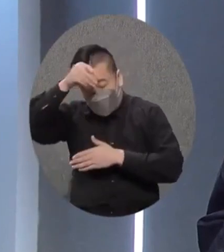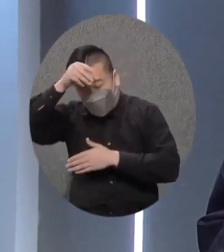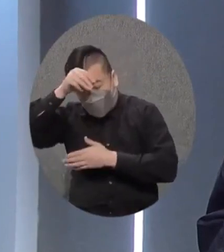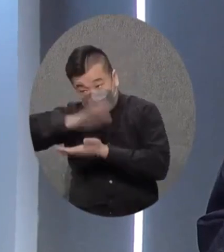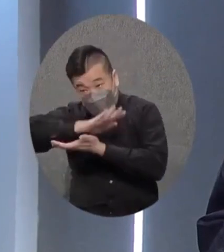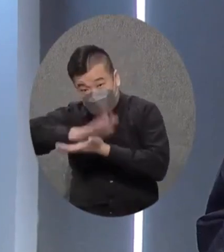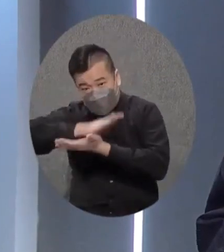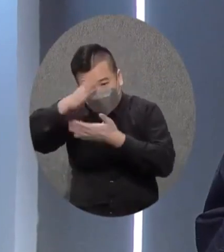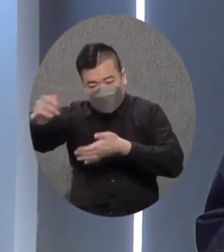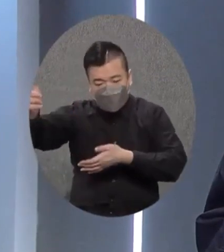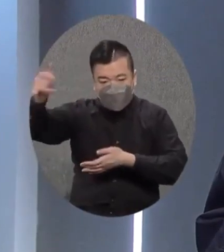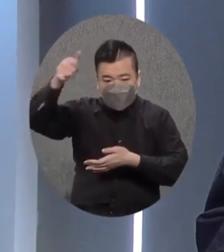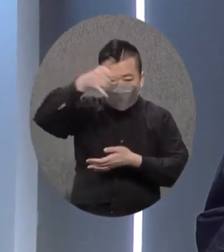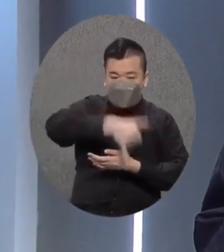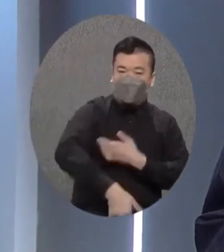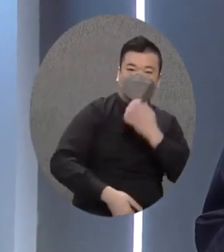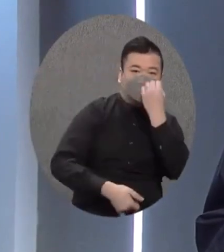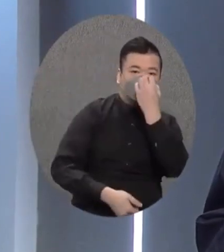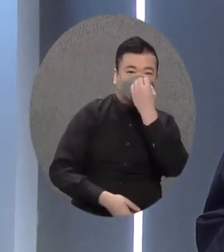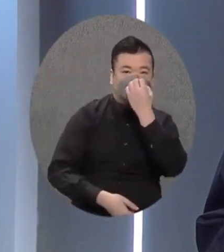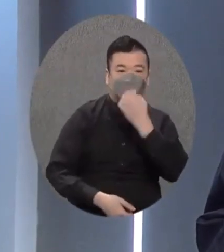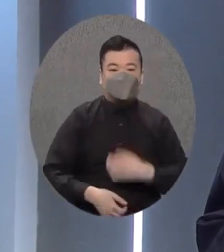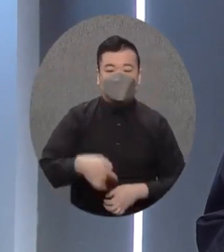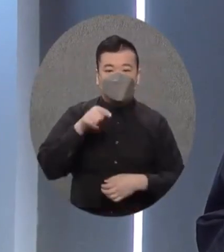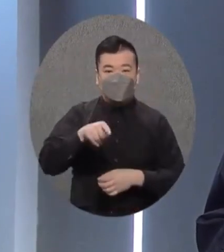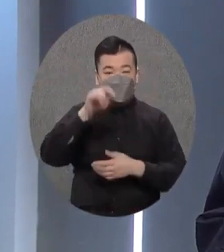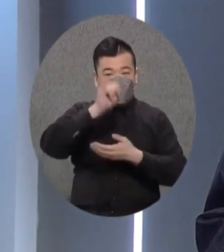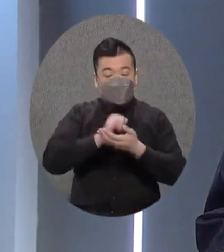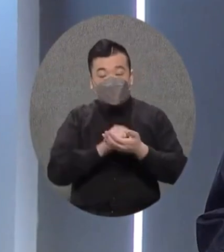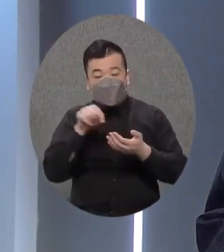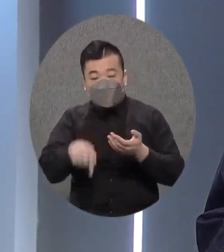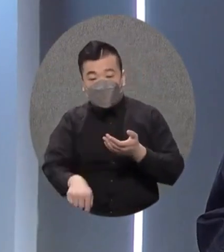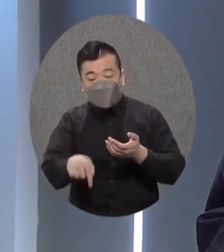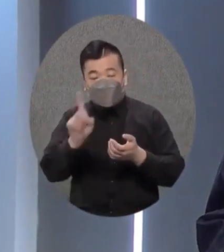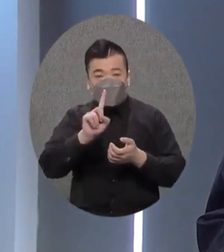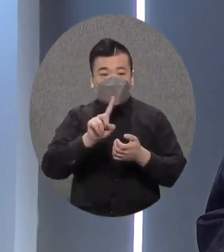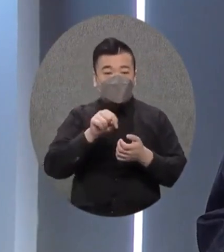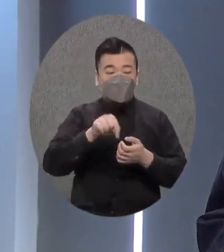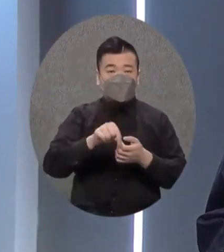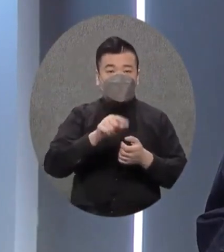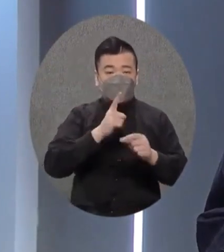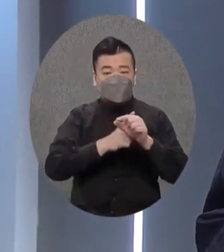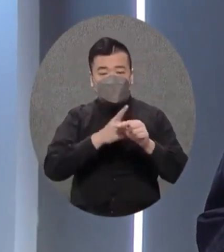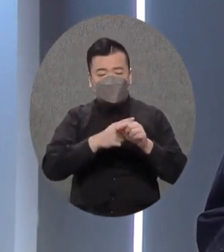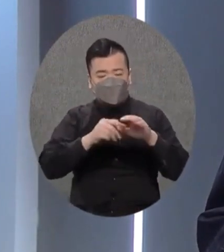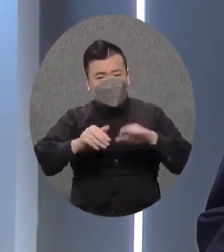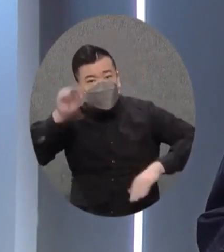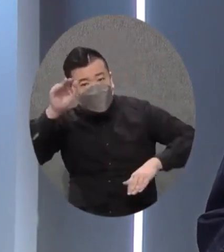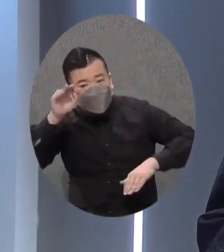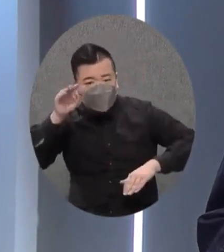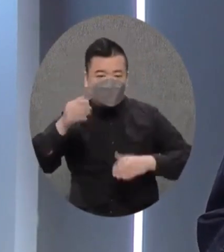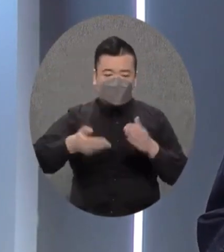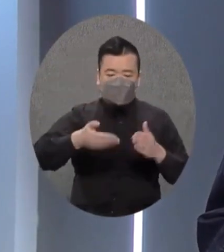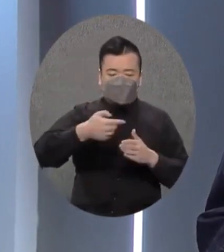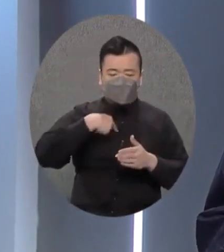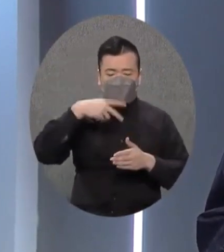验去学习，然后又回到香港的艺术的世界，那度中間是一個落差，定係還是你發